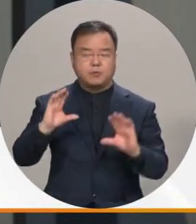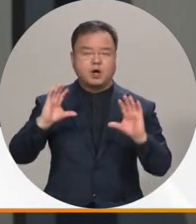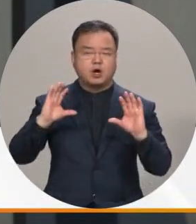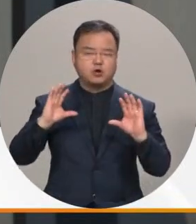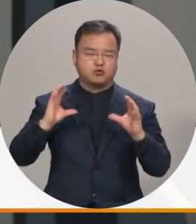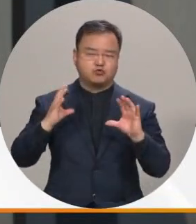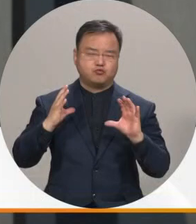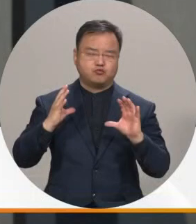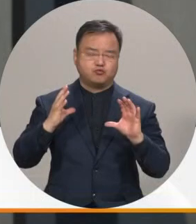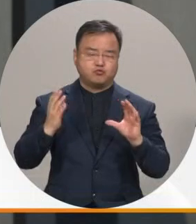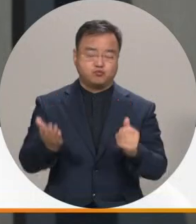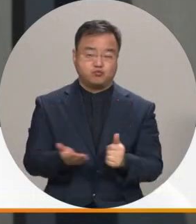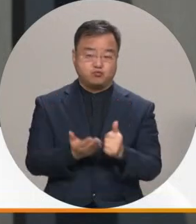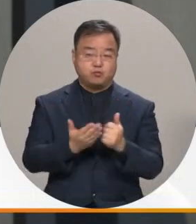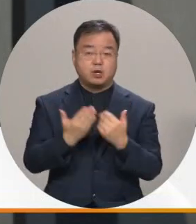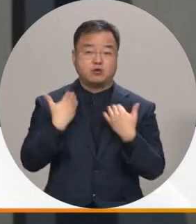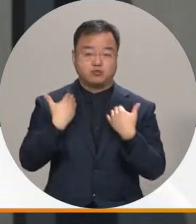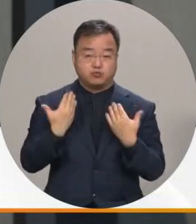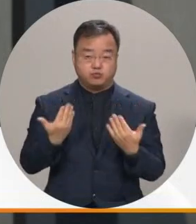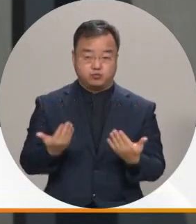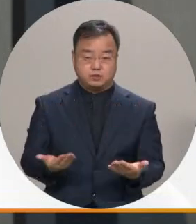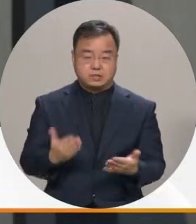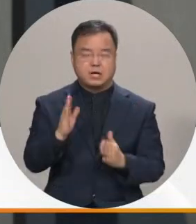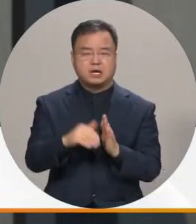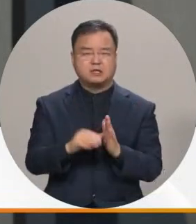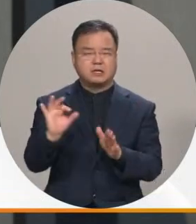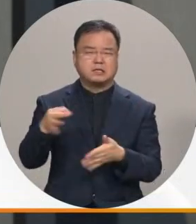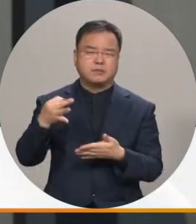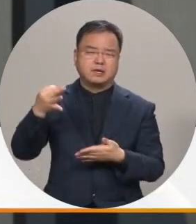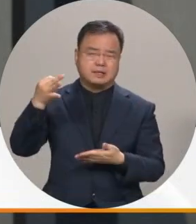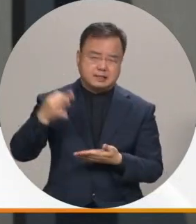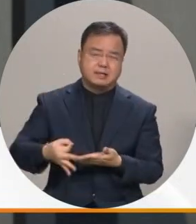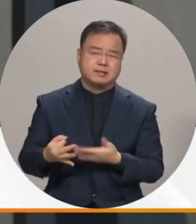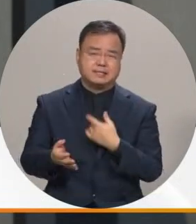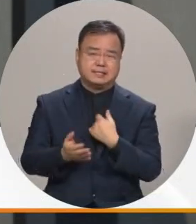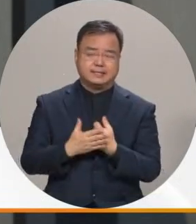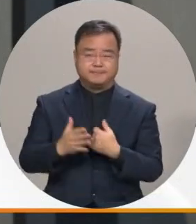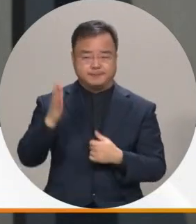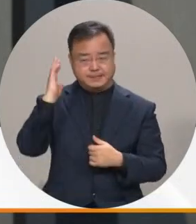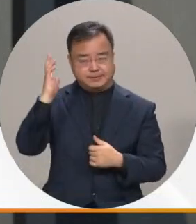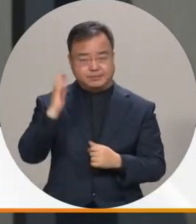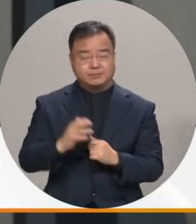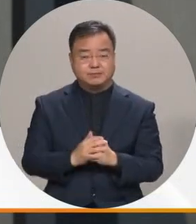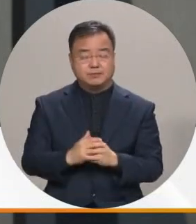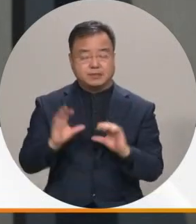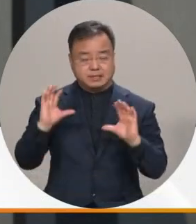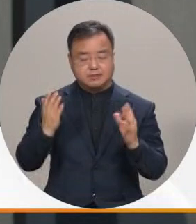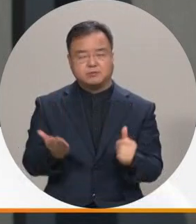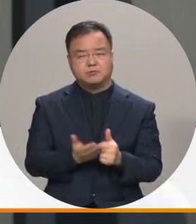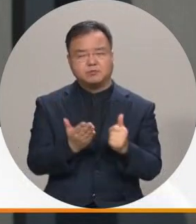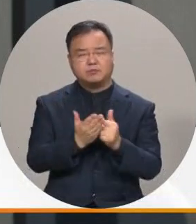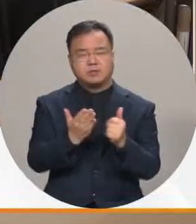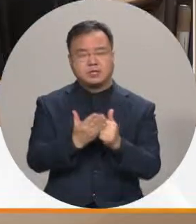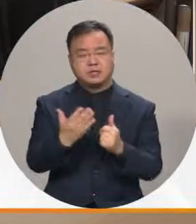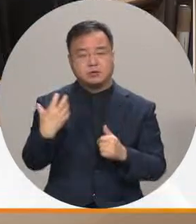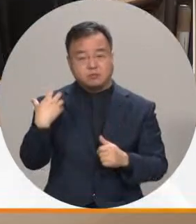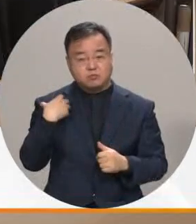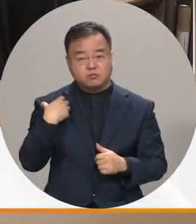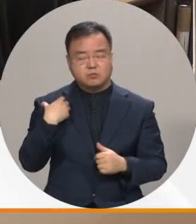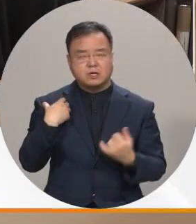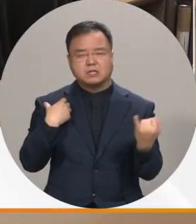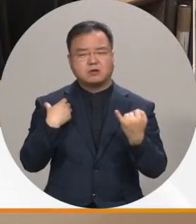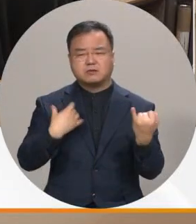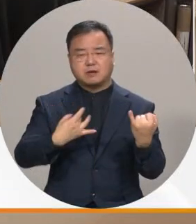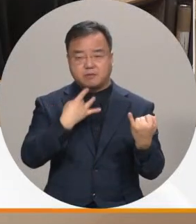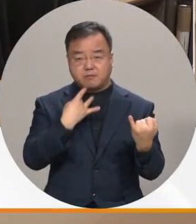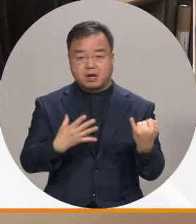급여가 너무 낮기 때문에 하기 어려운 측면도 있고 또이 유가나 양육의 부담이 여성에 가고 남성들도 유가을 많이